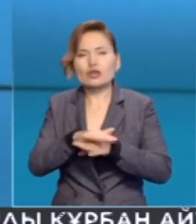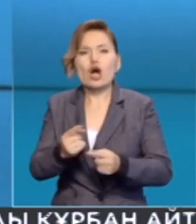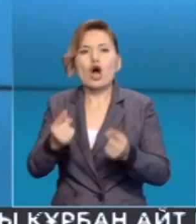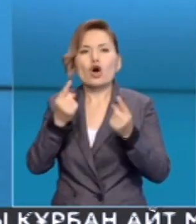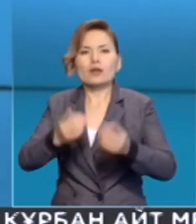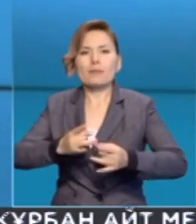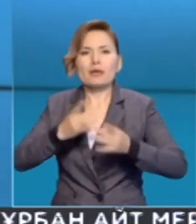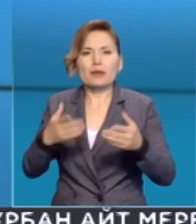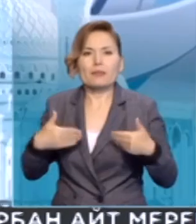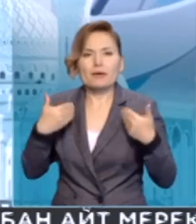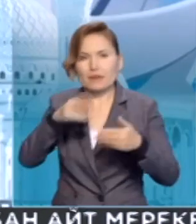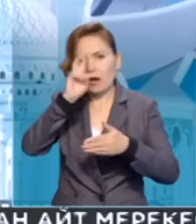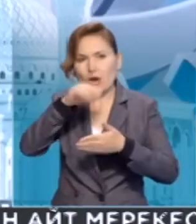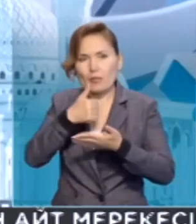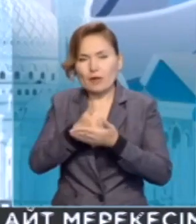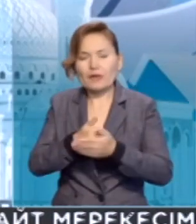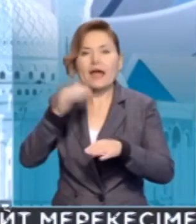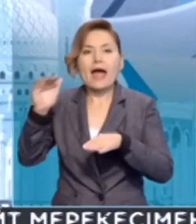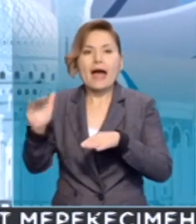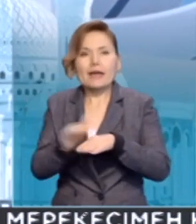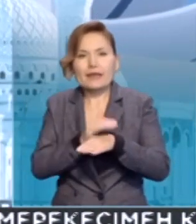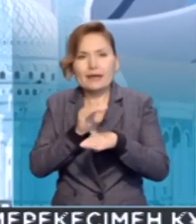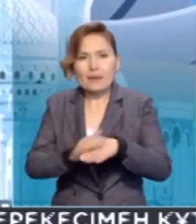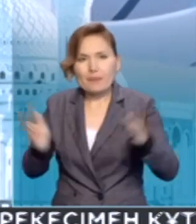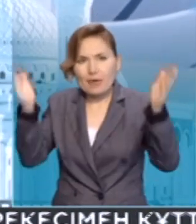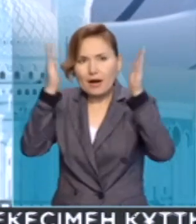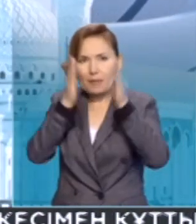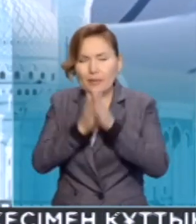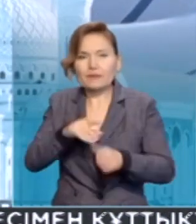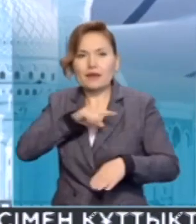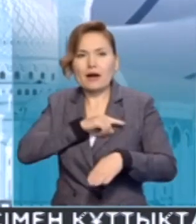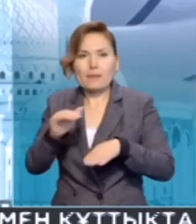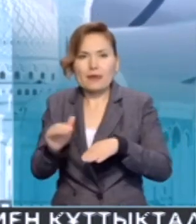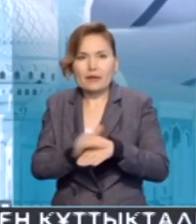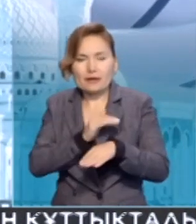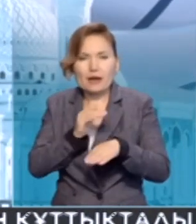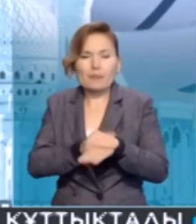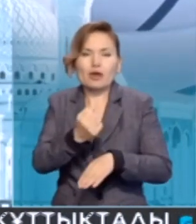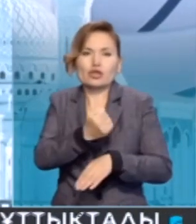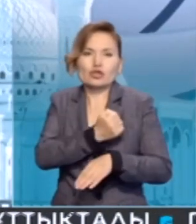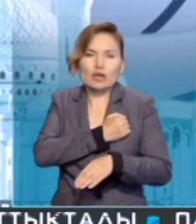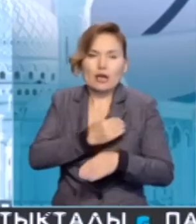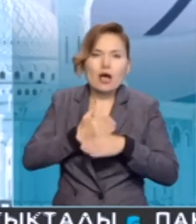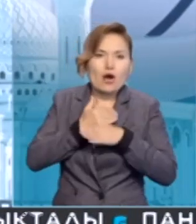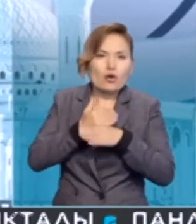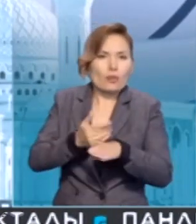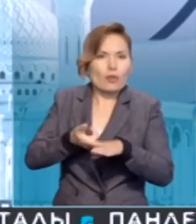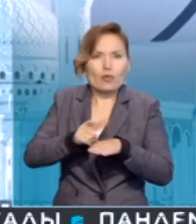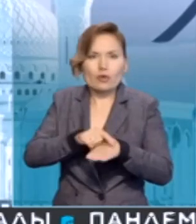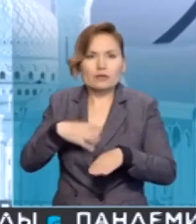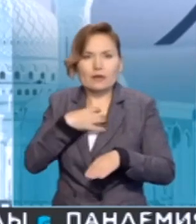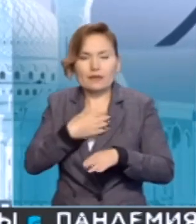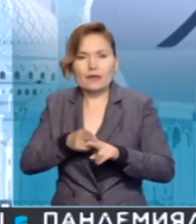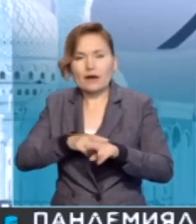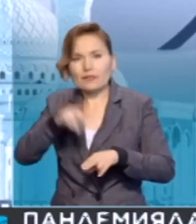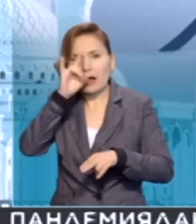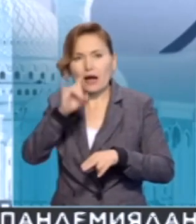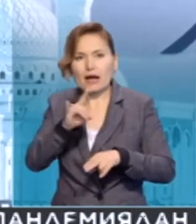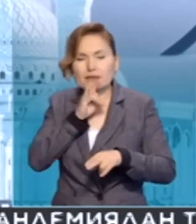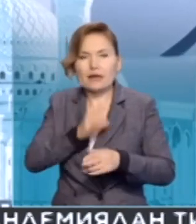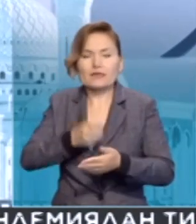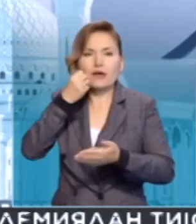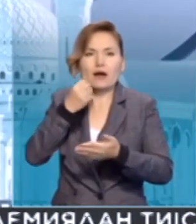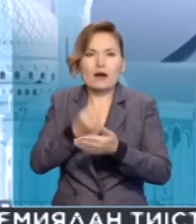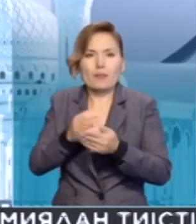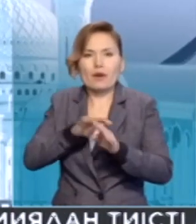мерекемен құттықтады. Президент бұл имандылық пен адамгершіліктің, мейірімділік пен жанашырлықтың мейрамы екенін атап өтті. Құрбан айт мейрамы елімізде рухани құндылықтарды